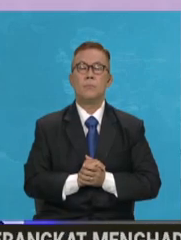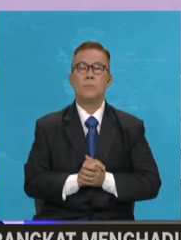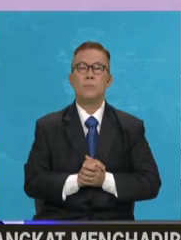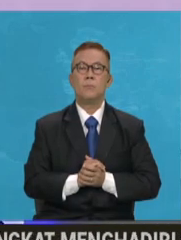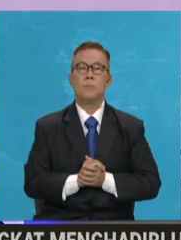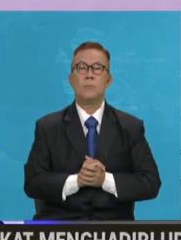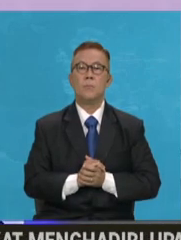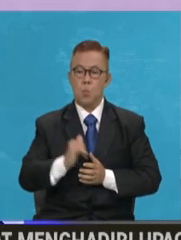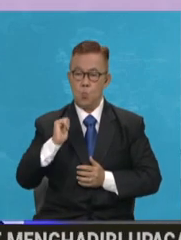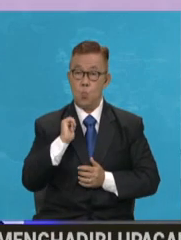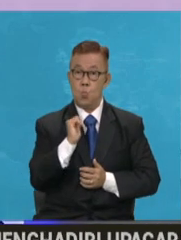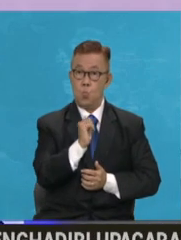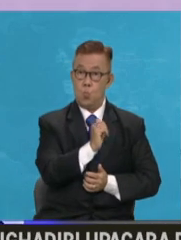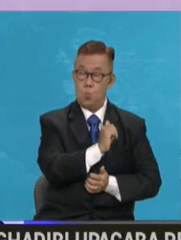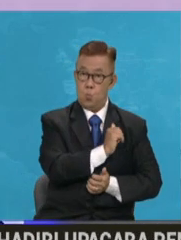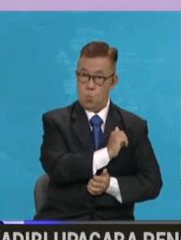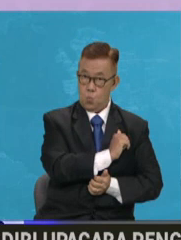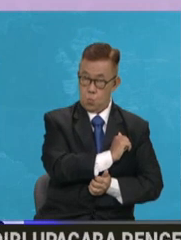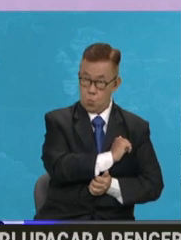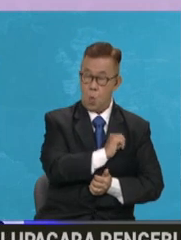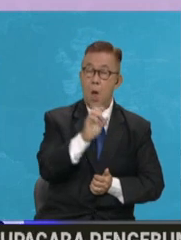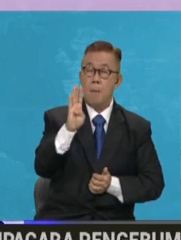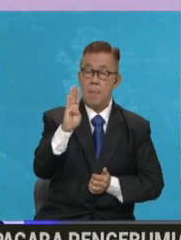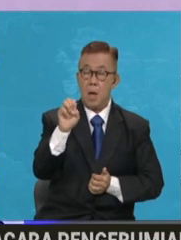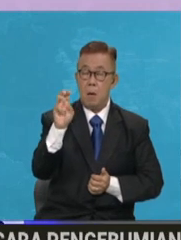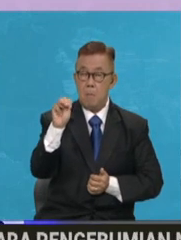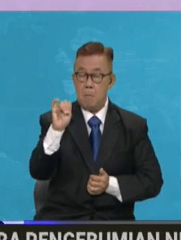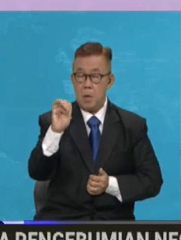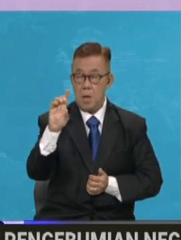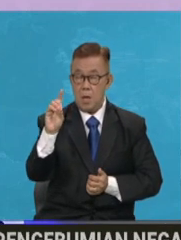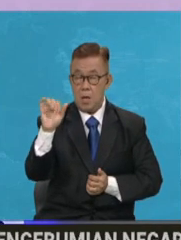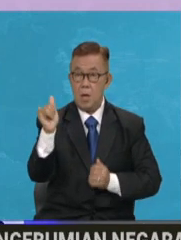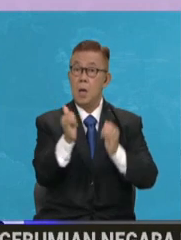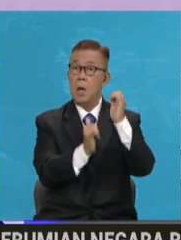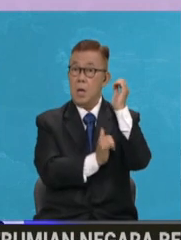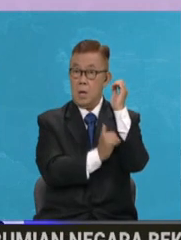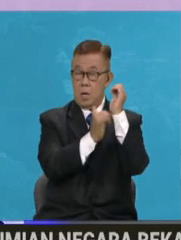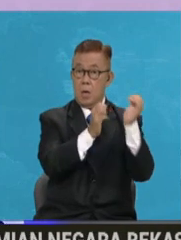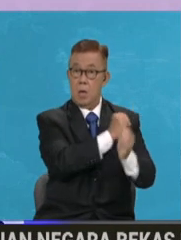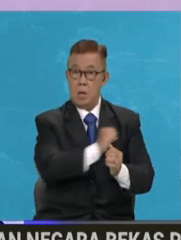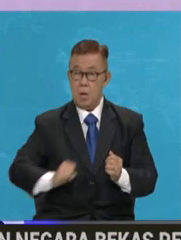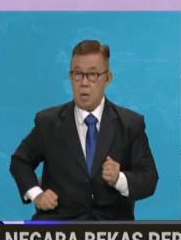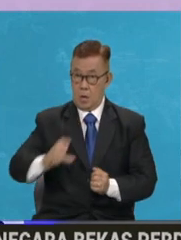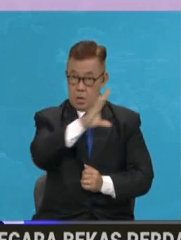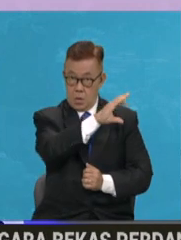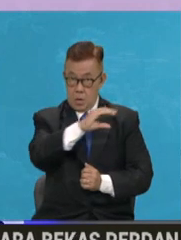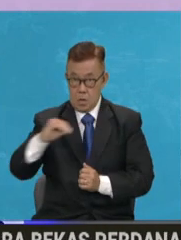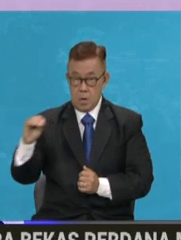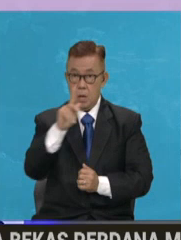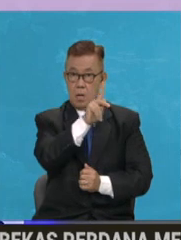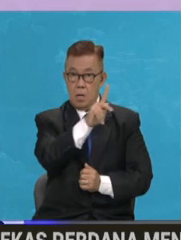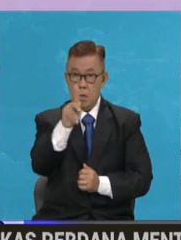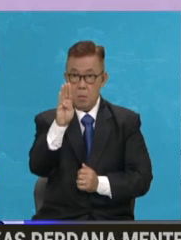persatuan basmi dadah basmida dengan kerjasama Yayasan Sultan Haji has Hasana dan Kementerian Kebudayaan